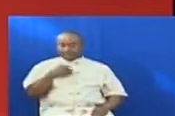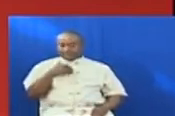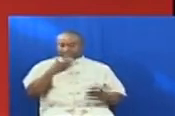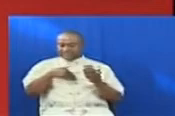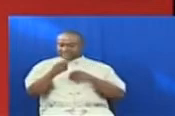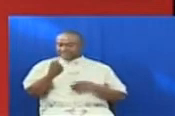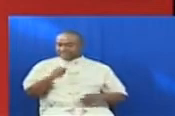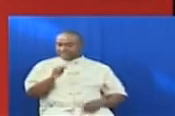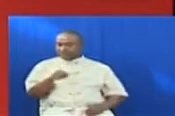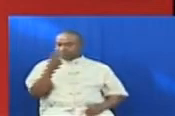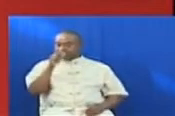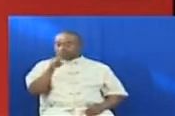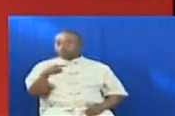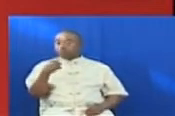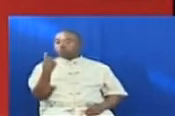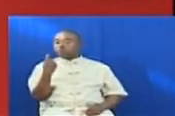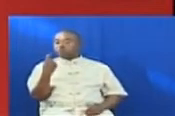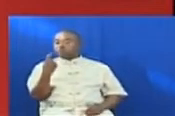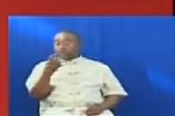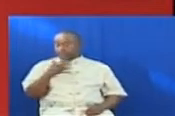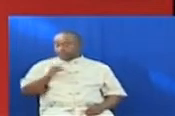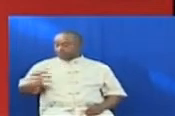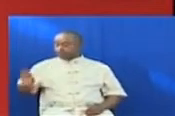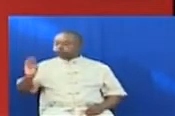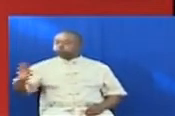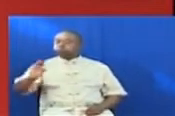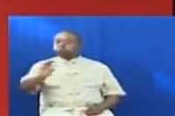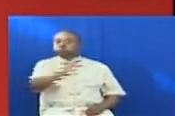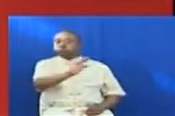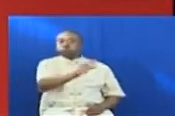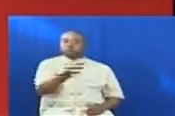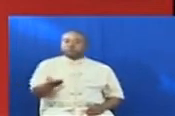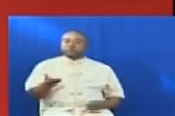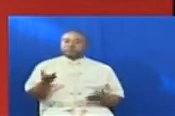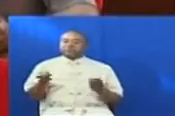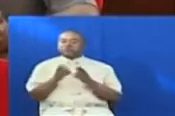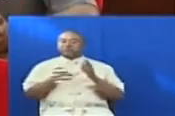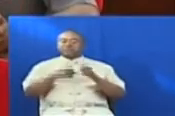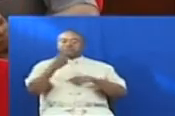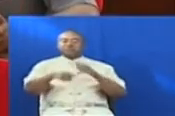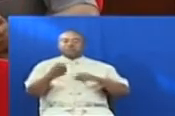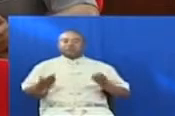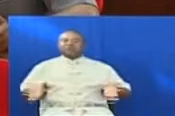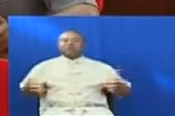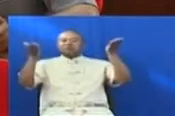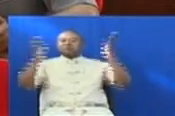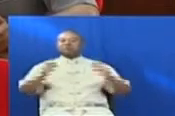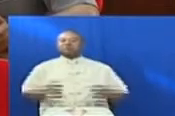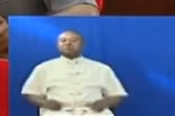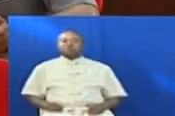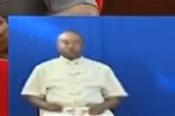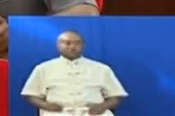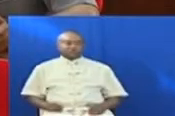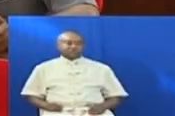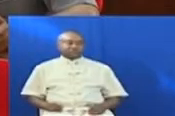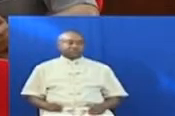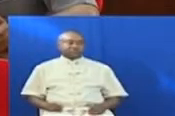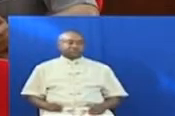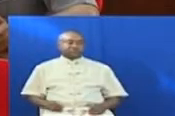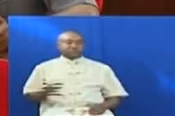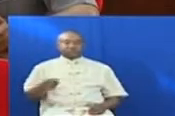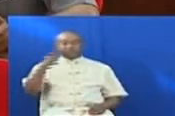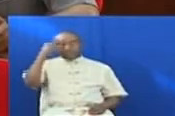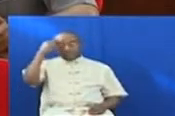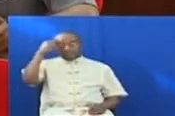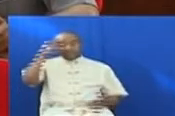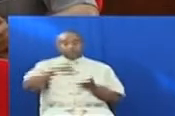trilioni 2.1 ambazo hazikupelekwa kama fedha za miradi ya maendeleo. Maana yake ni nini? Maana yake ni kwamba mara